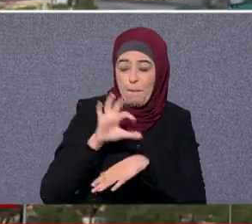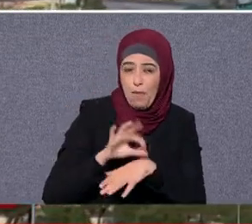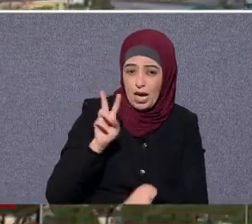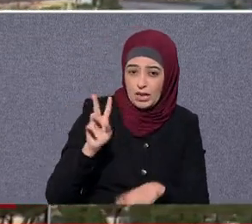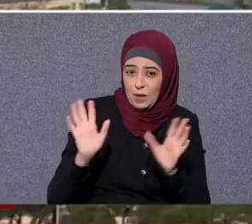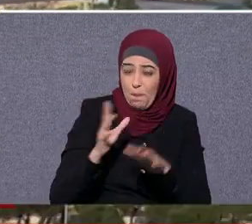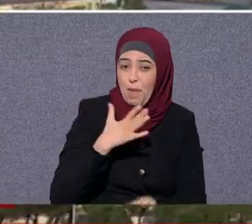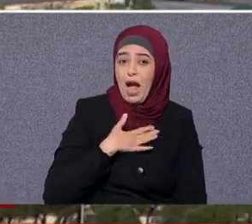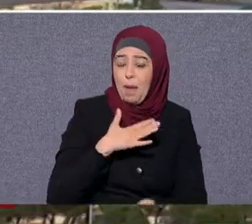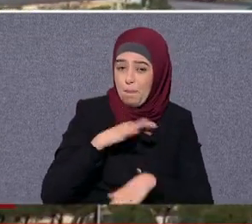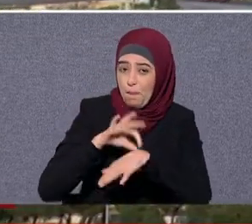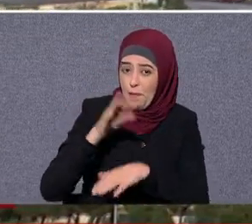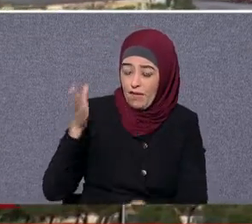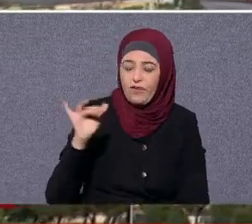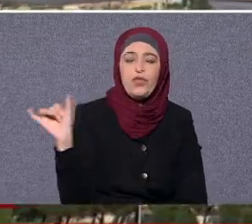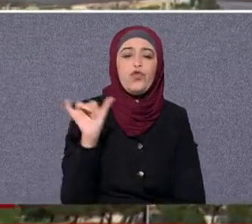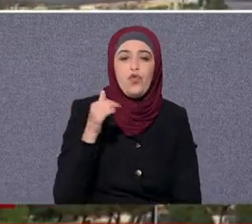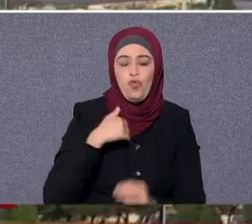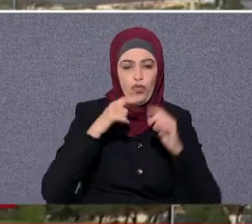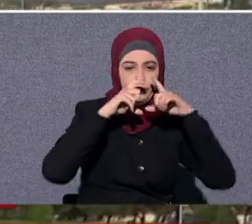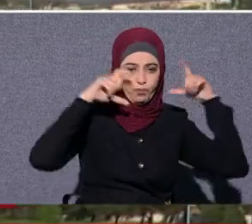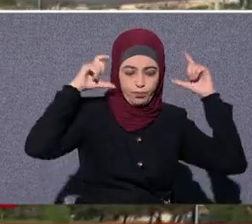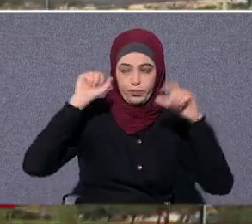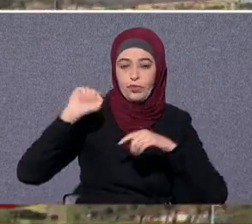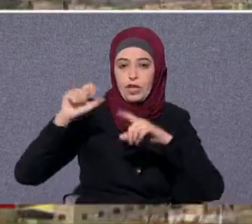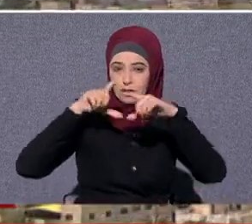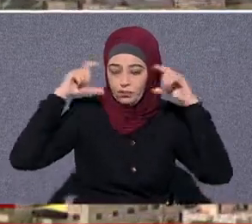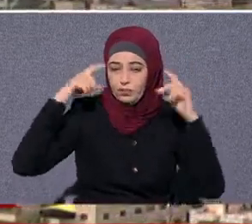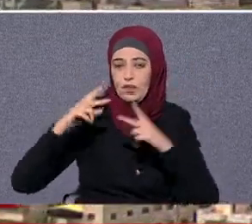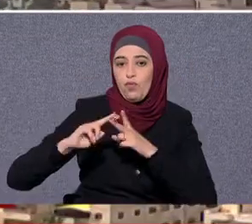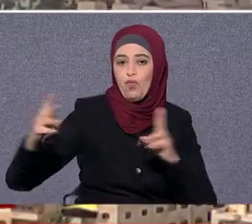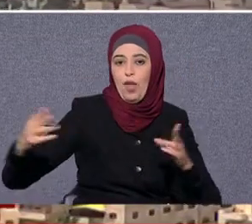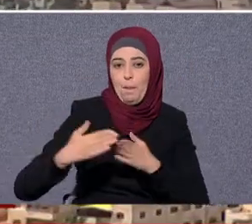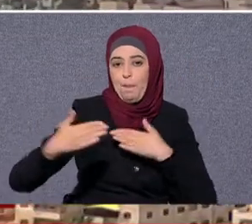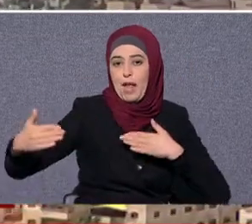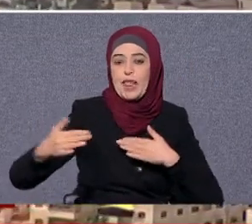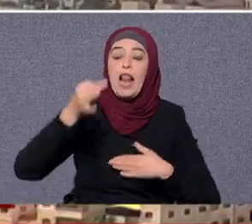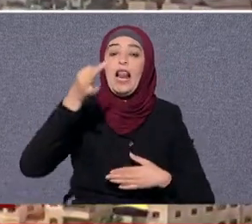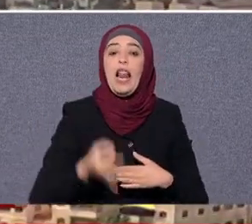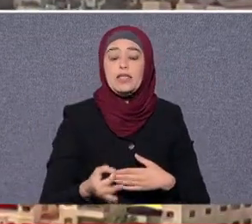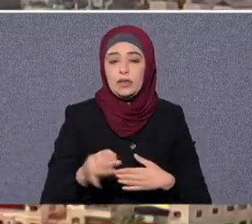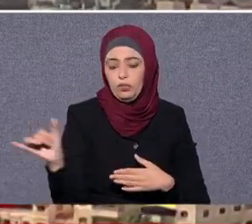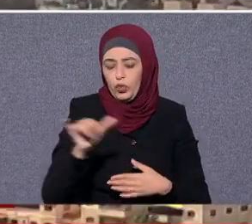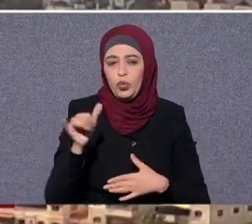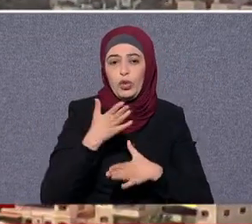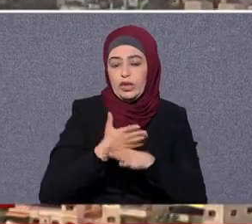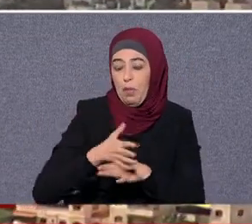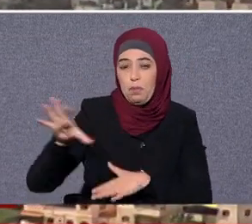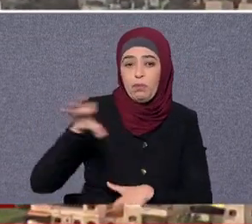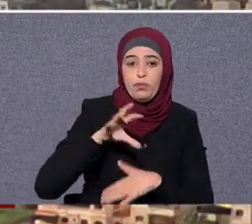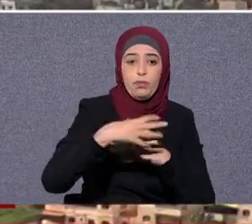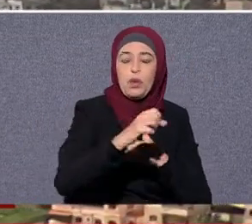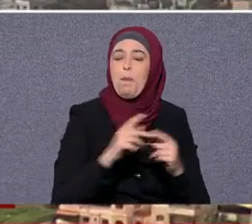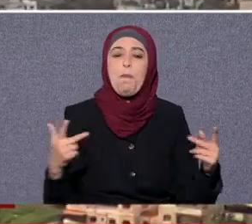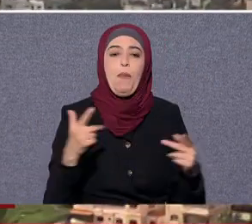أعراض تنفسية حادة موجودة عنده سواء كانت رشحة أو إنفلونزا بارتداء الكمامات حتى